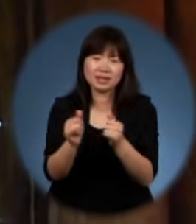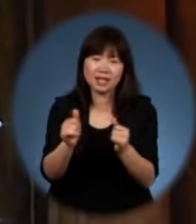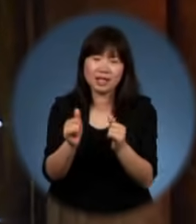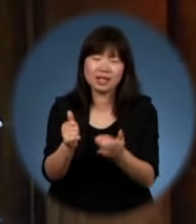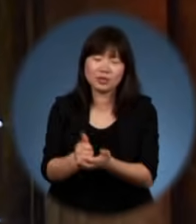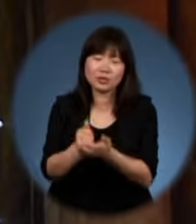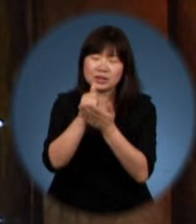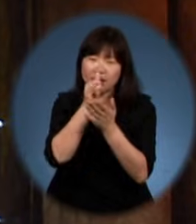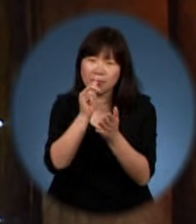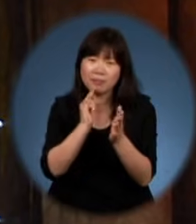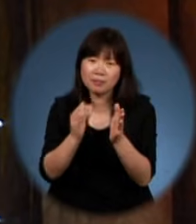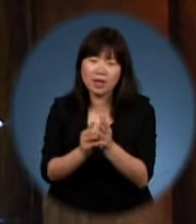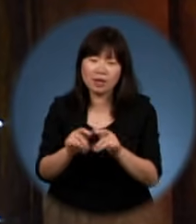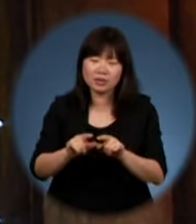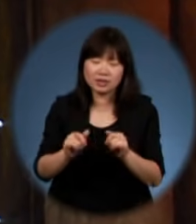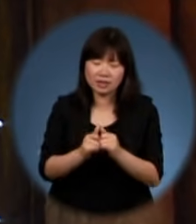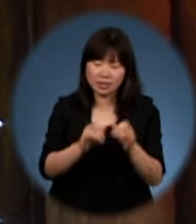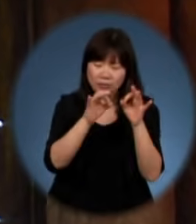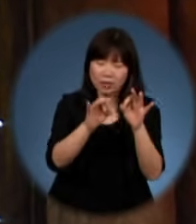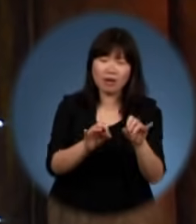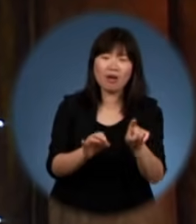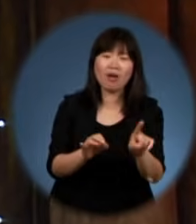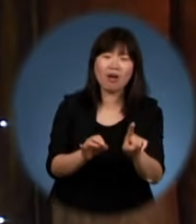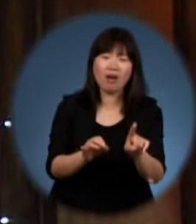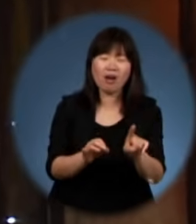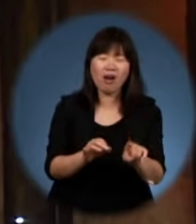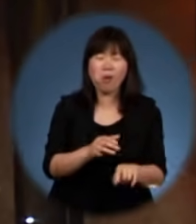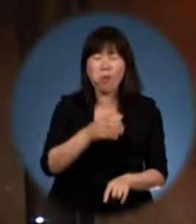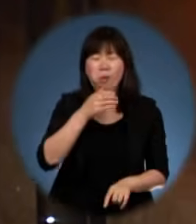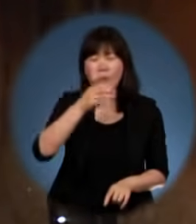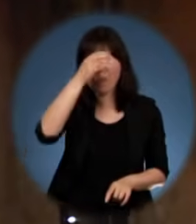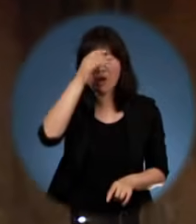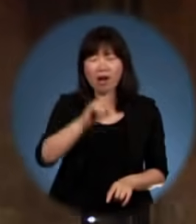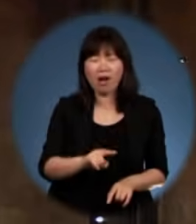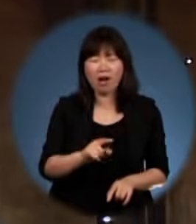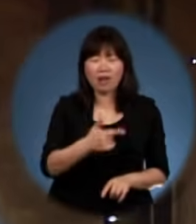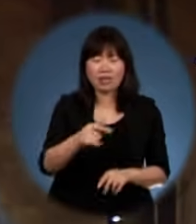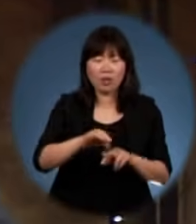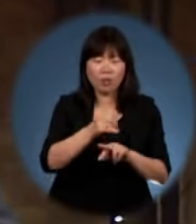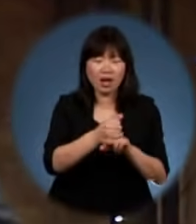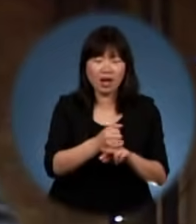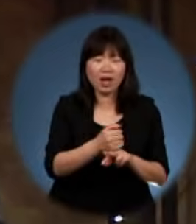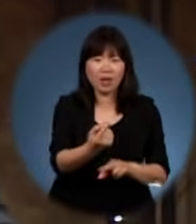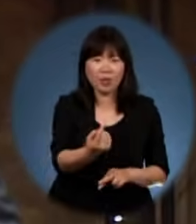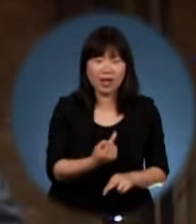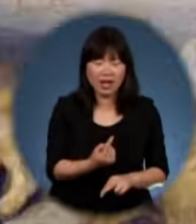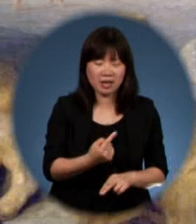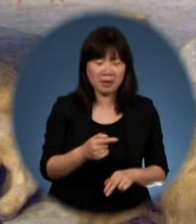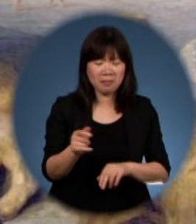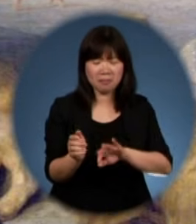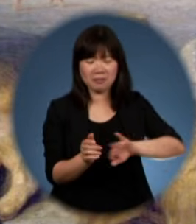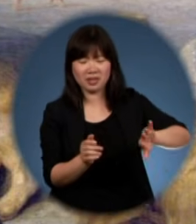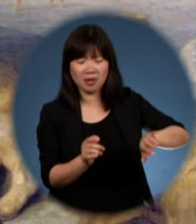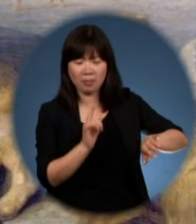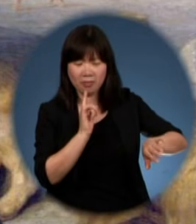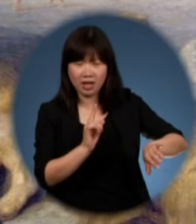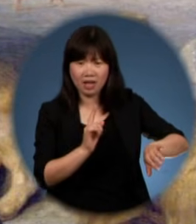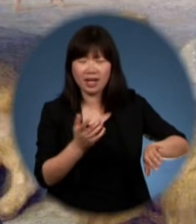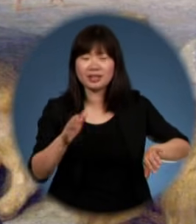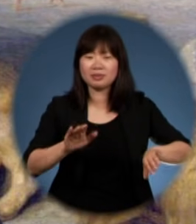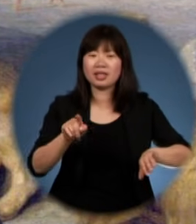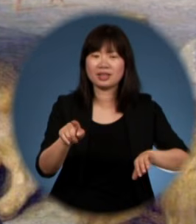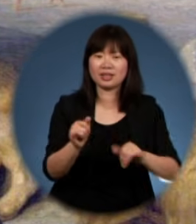존중했다 는 것입니다 4 보통 사람 같으면 어디 건방지게 지금 대 확인 앞서는데 지금 빚게 라고 그래 그렇지요 그런데 이